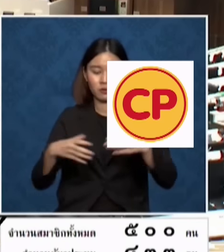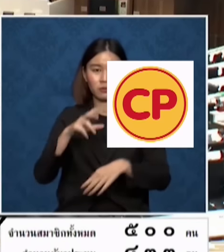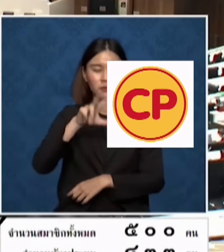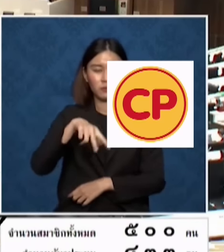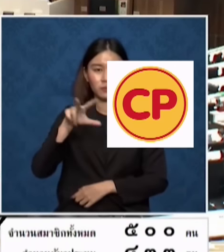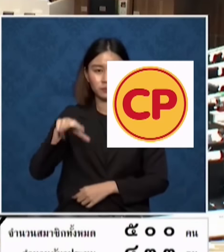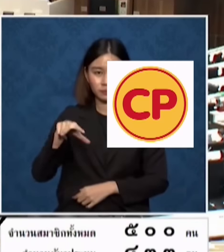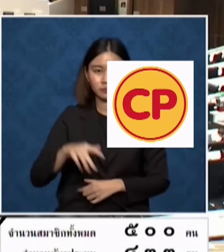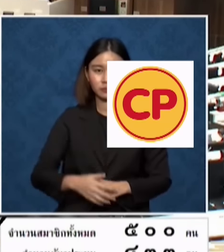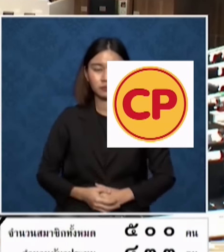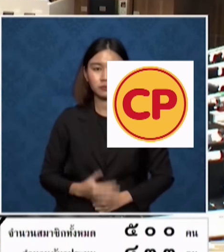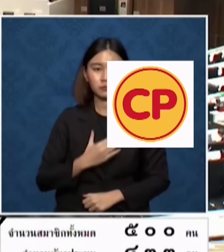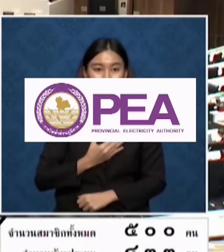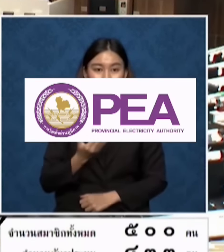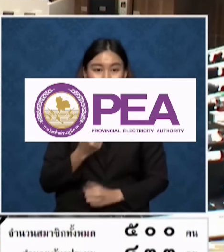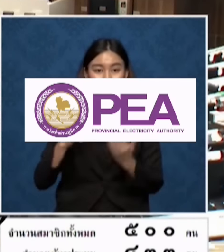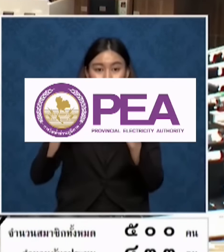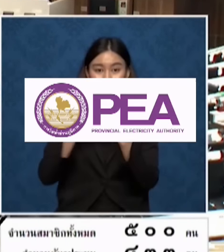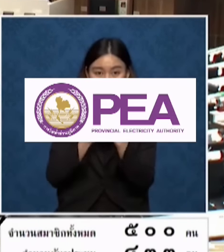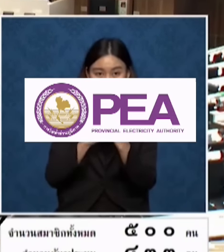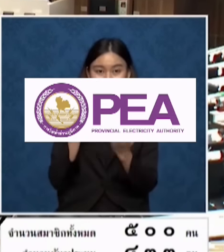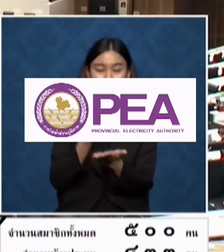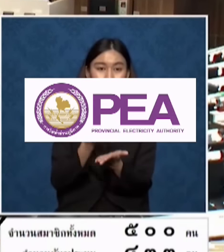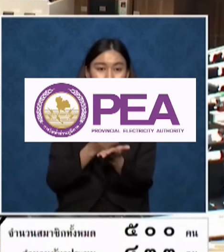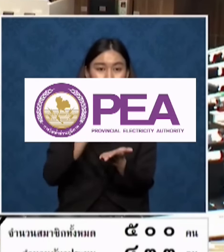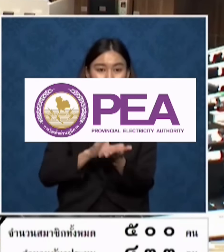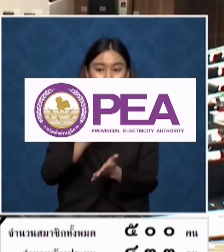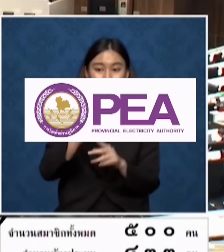เพื่อไทยผมขอตัดงบประมาณ